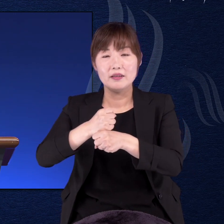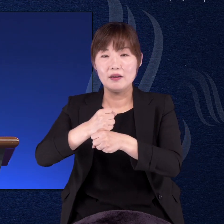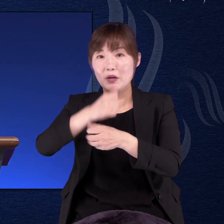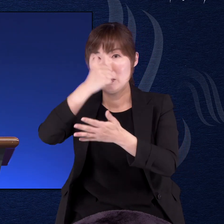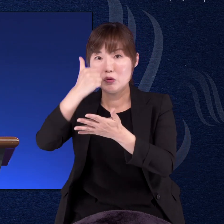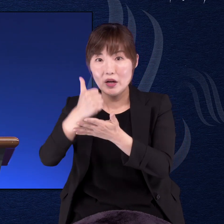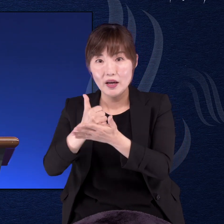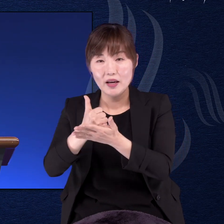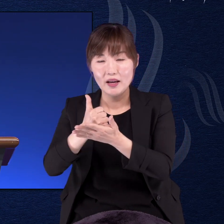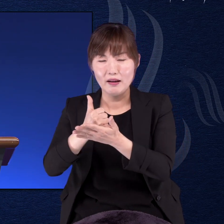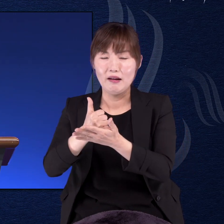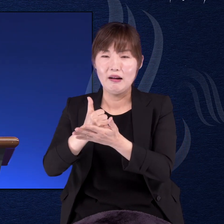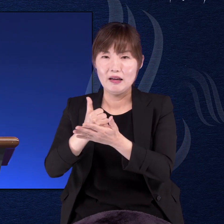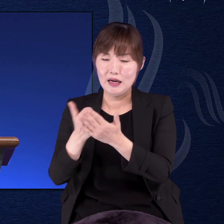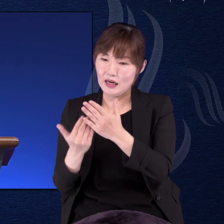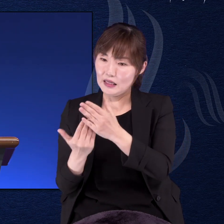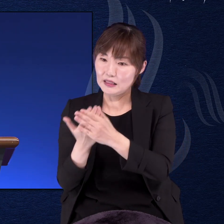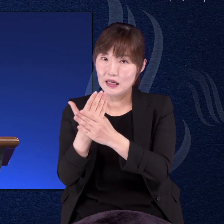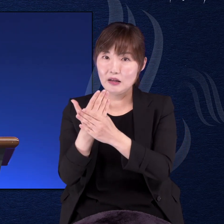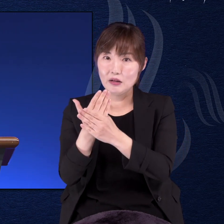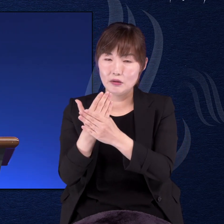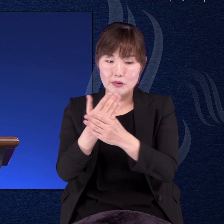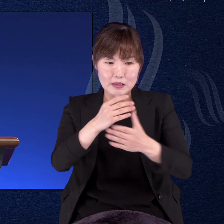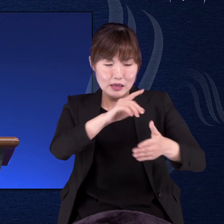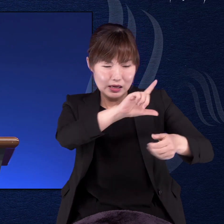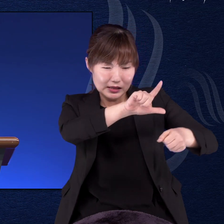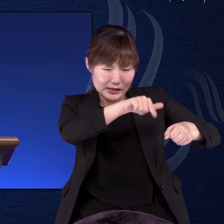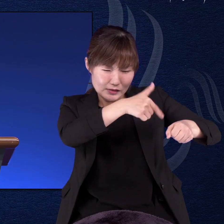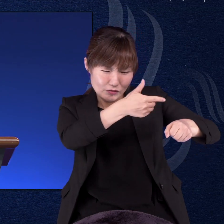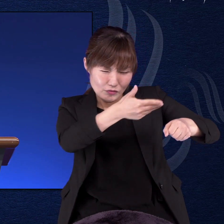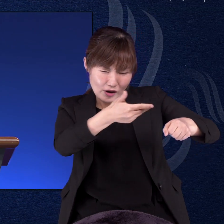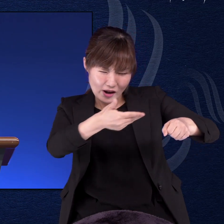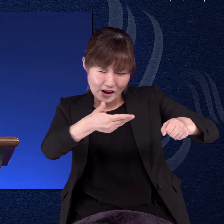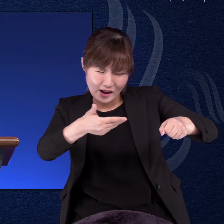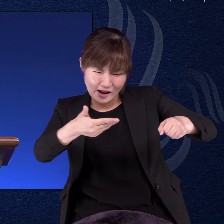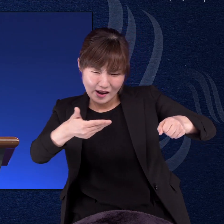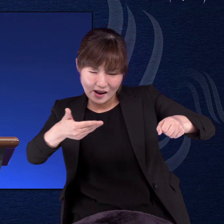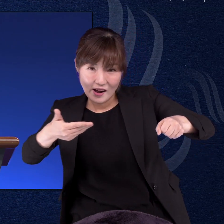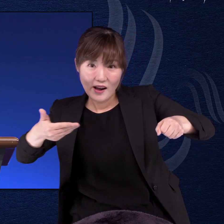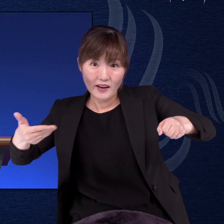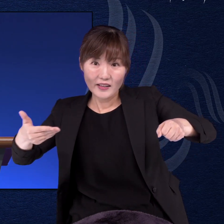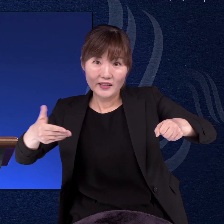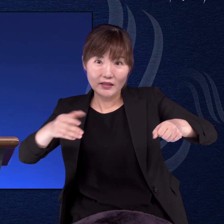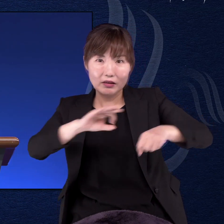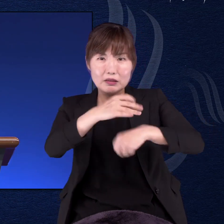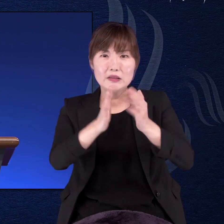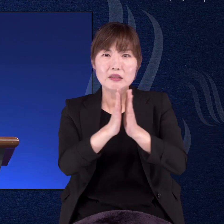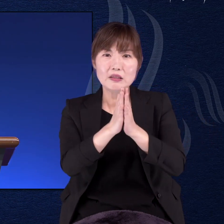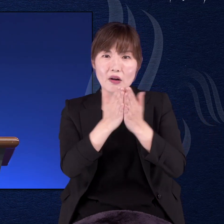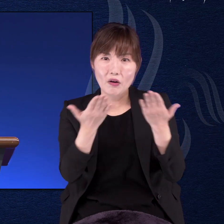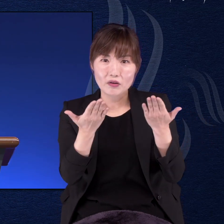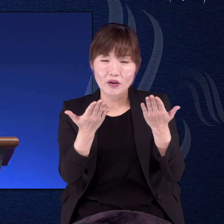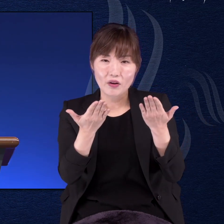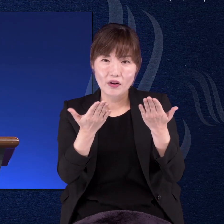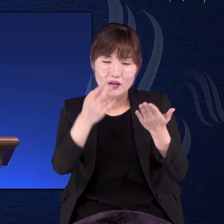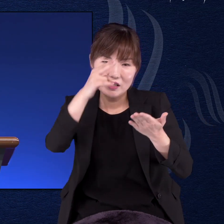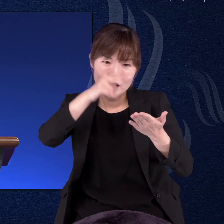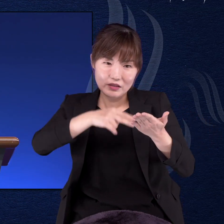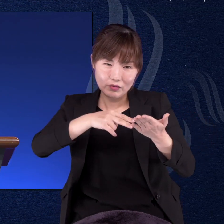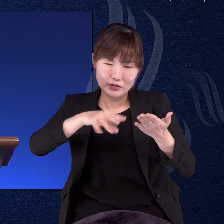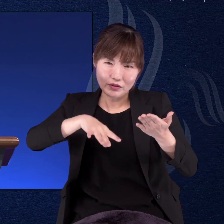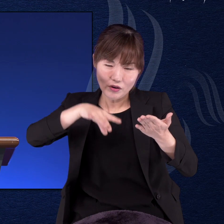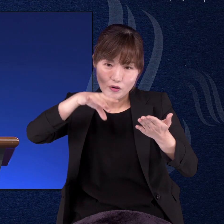있으며 지금까지 흘러와서 우리를 살리시기 위해 독생자 예수님을